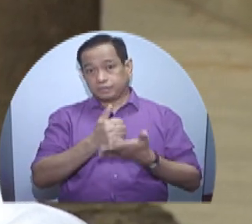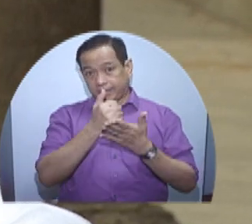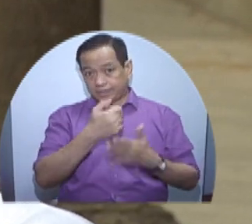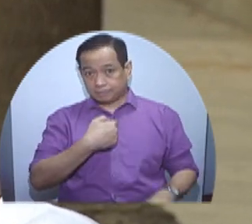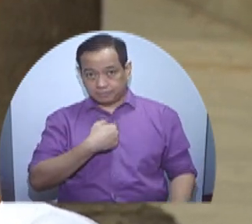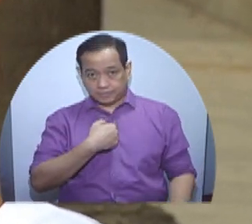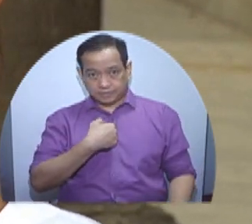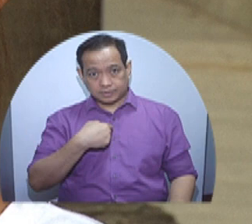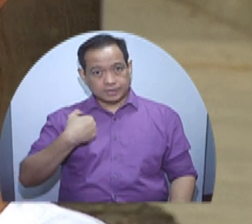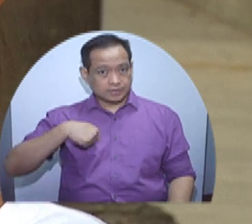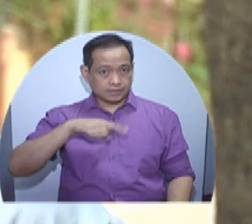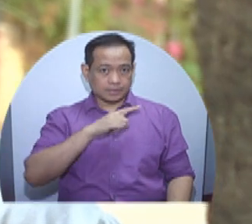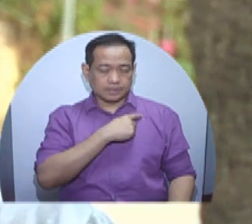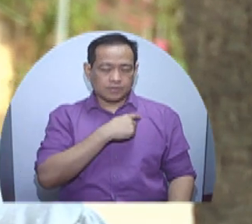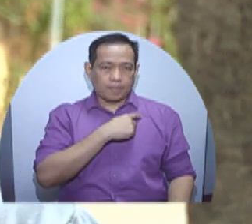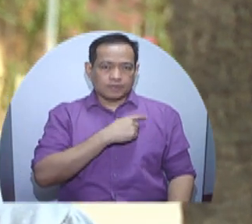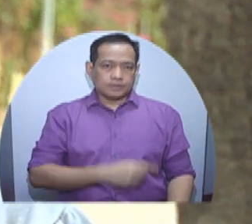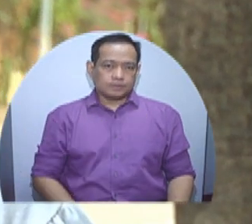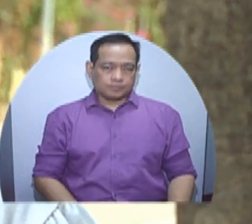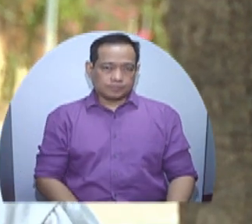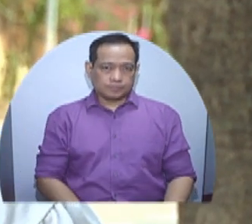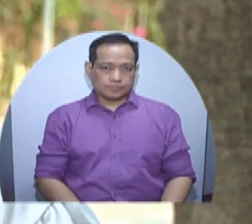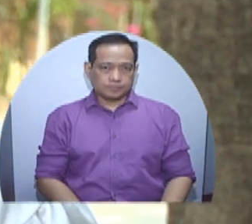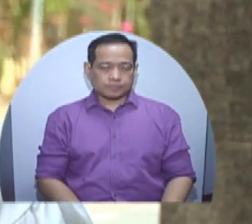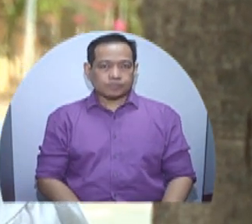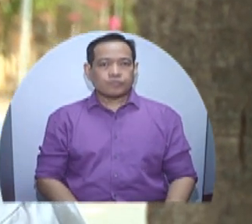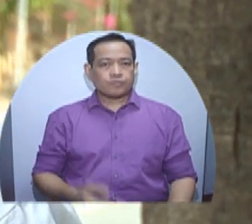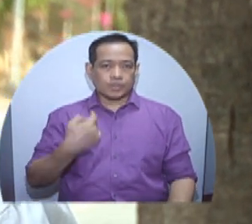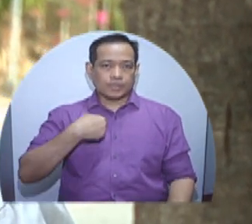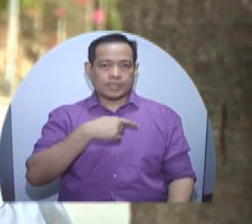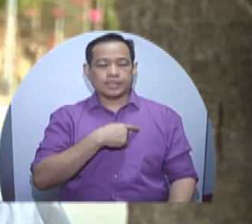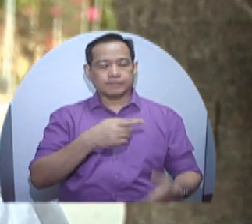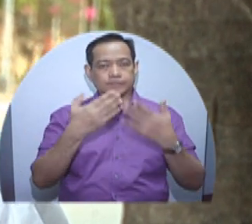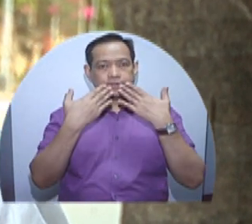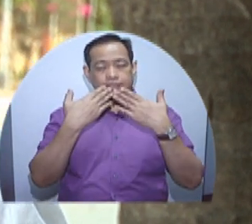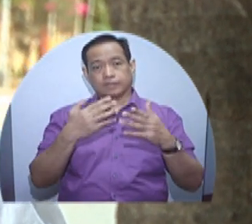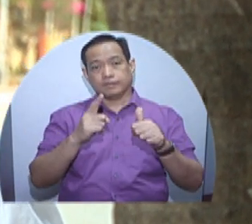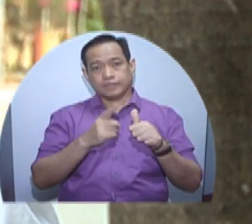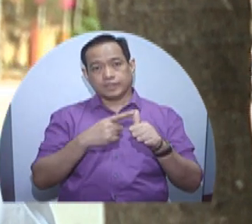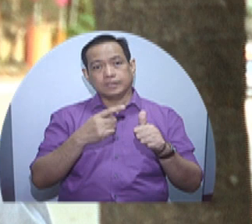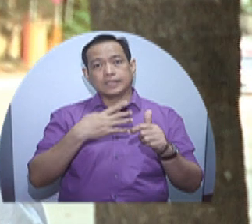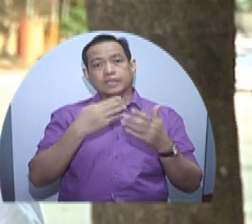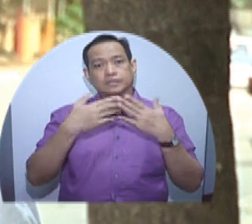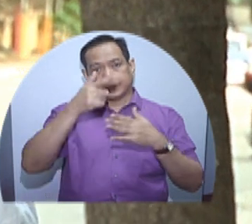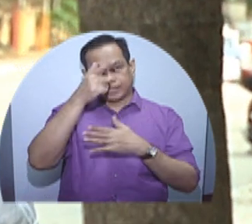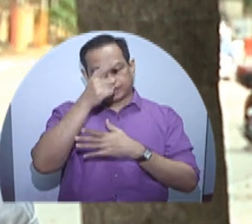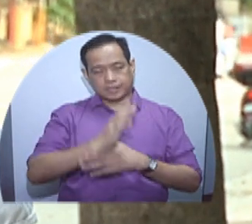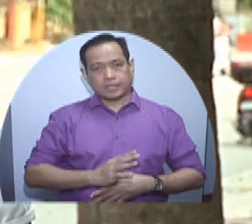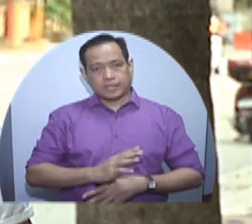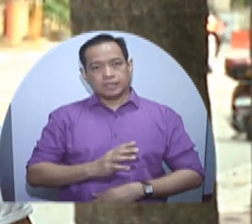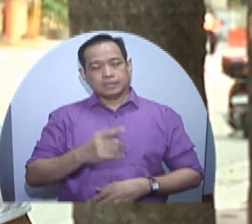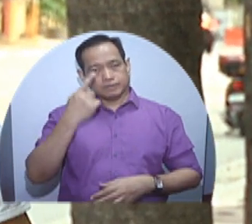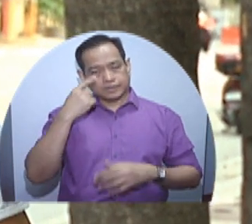mga tumulong po sa amin. Yun po, thankful po kami. Unang-una nagpapasalamat kami